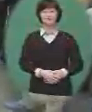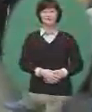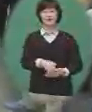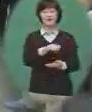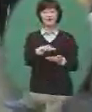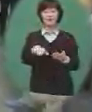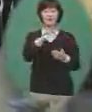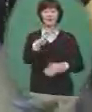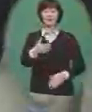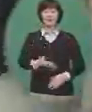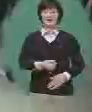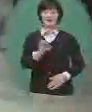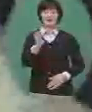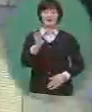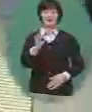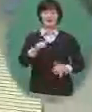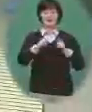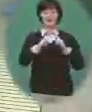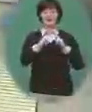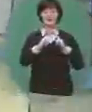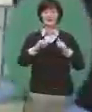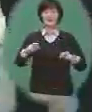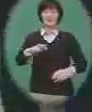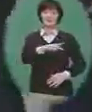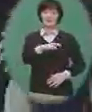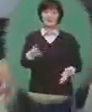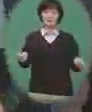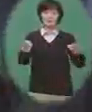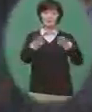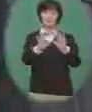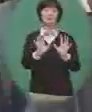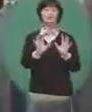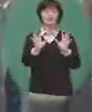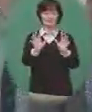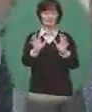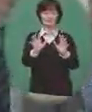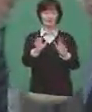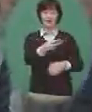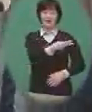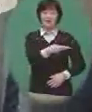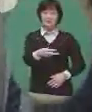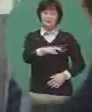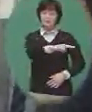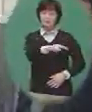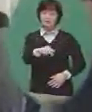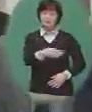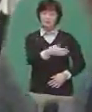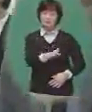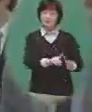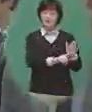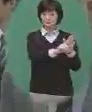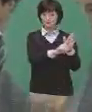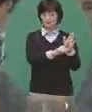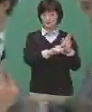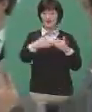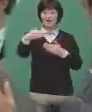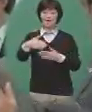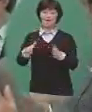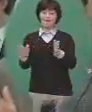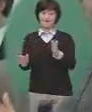郡山新近海西山プールを訪れた一行は、プールの水温や室温などを確認したほ